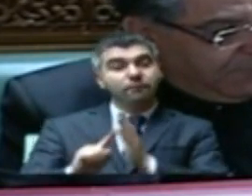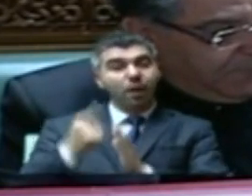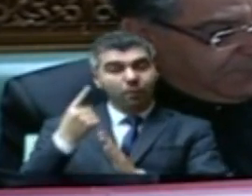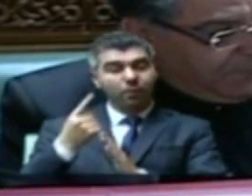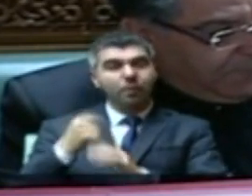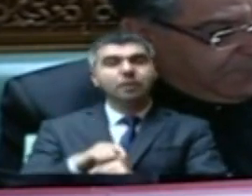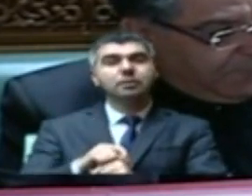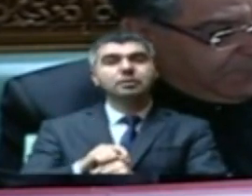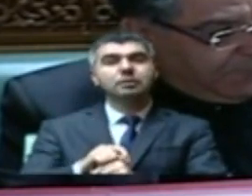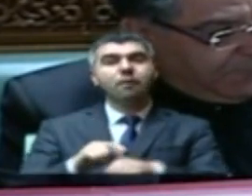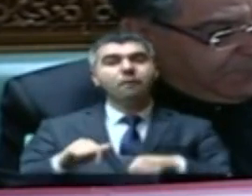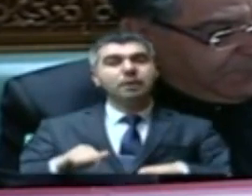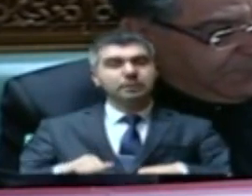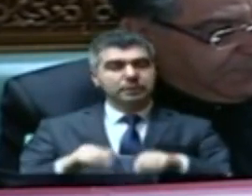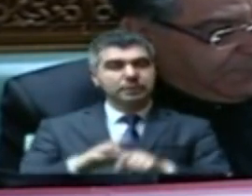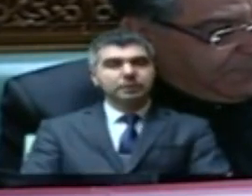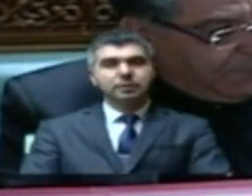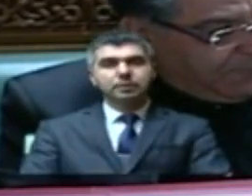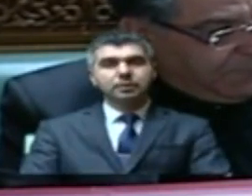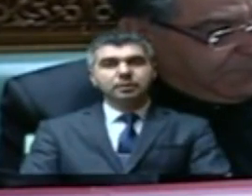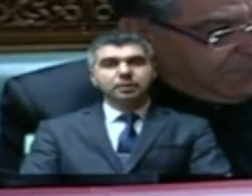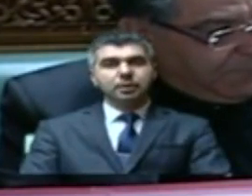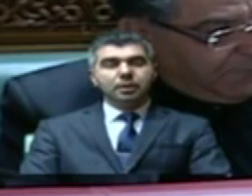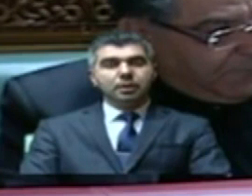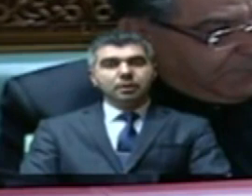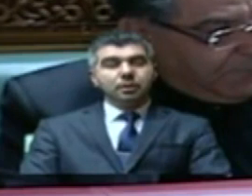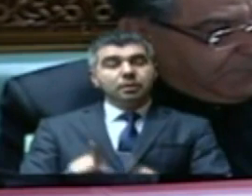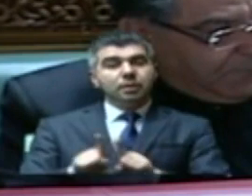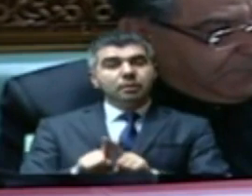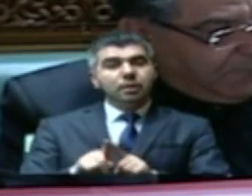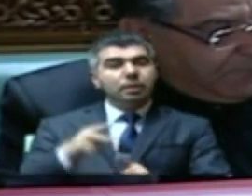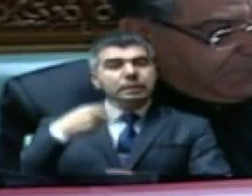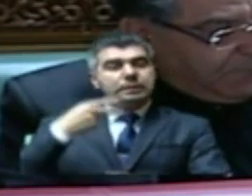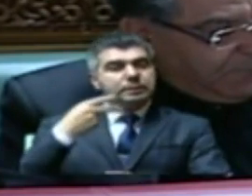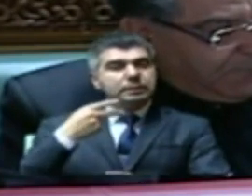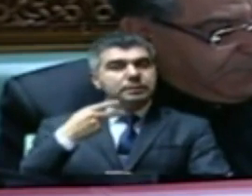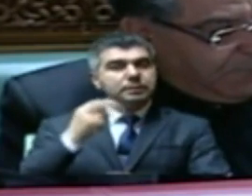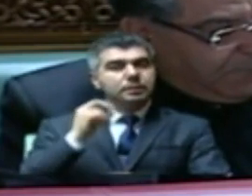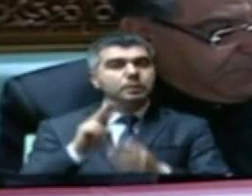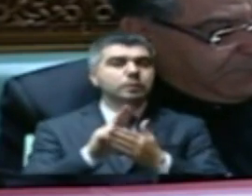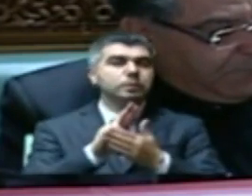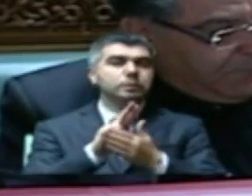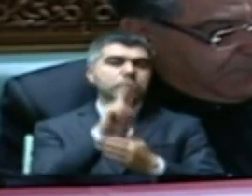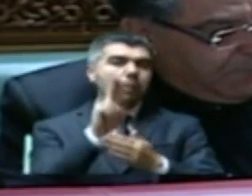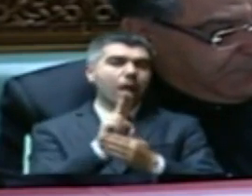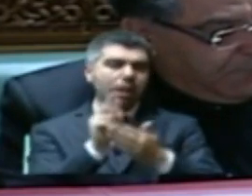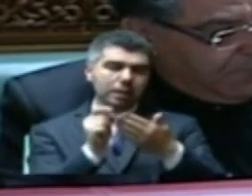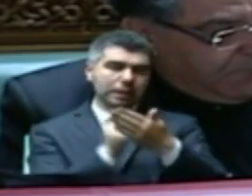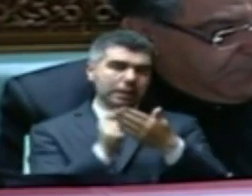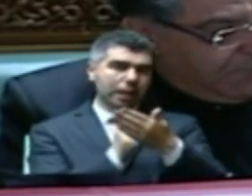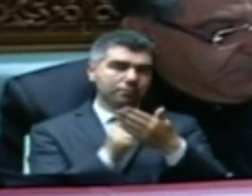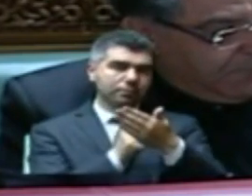السيدة كاتبة الدولة كتكلمنا على قلتي ما جاش في السؤال ديالكم